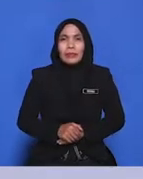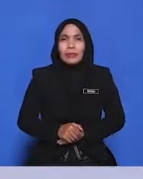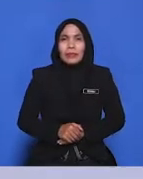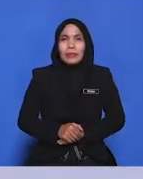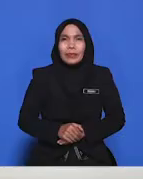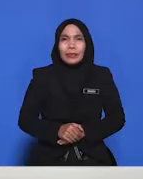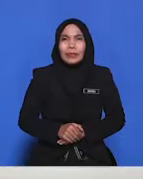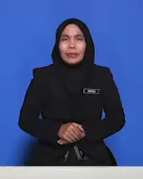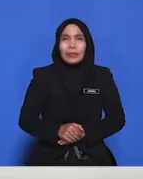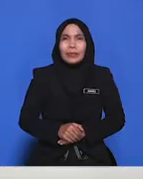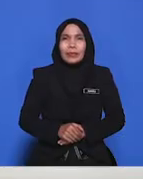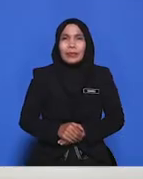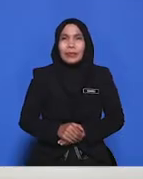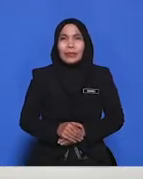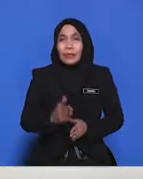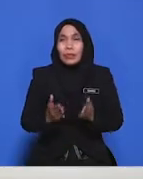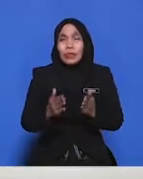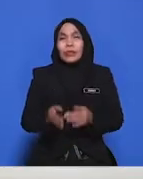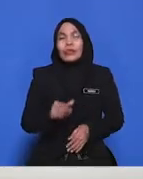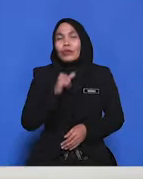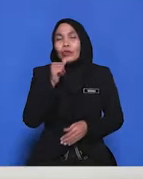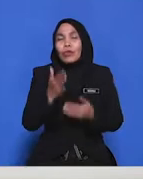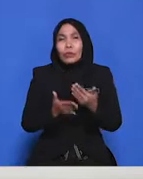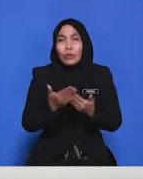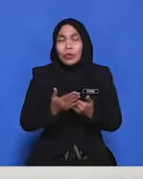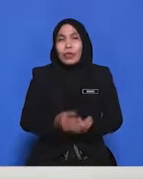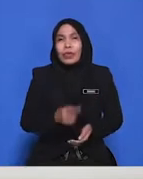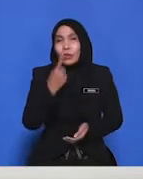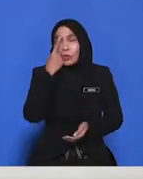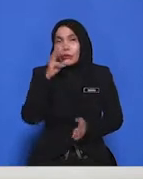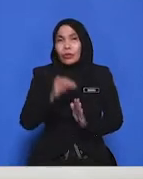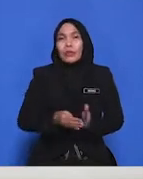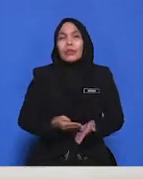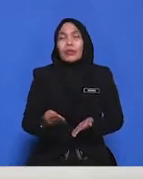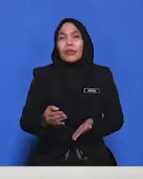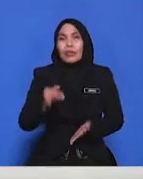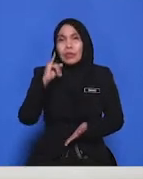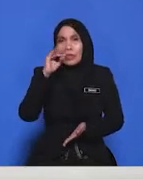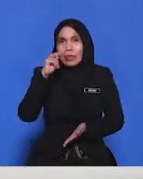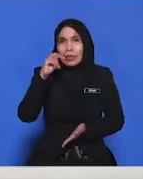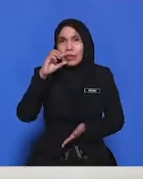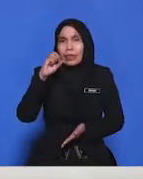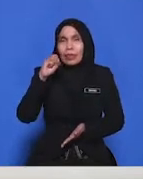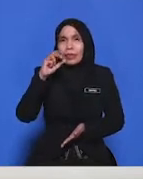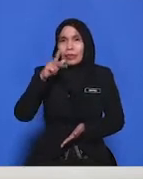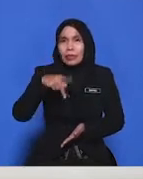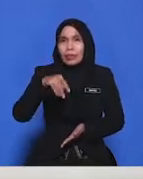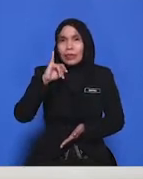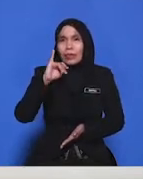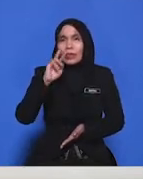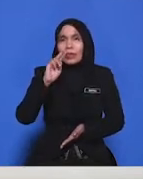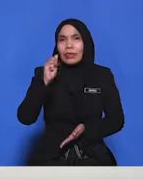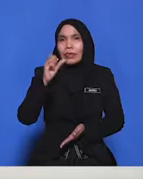dulu. Memang bukan mudah untuk memberi inspirasi kepada orang lain, apatah lagi kepada masyarakat umum